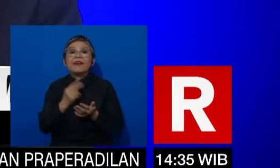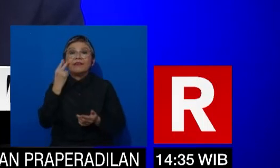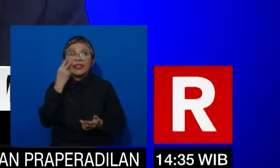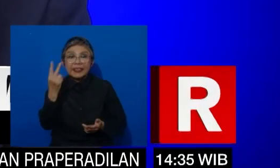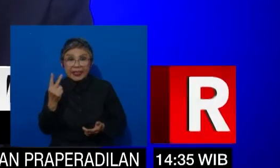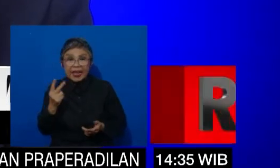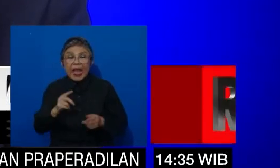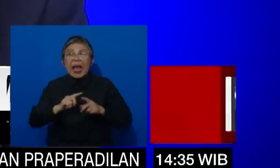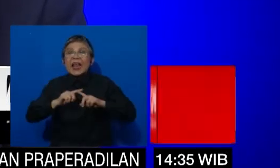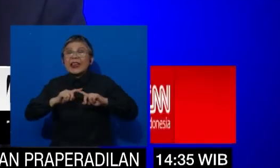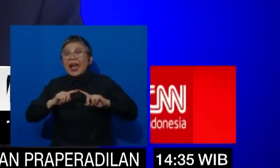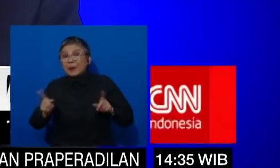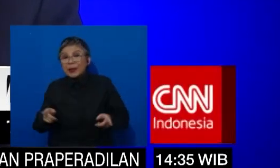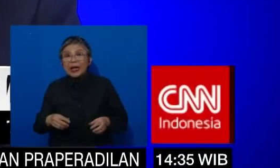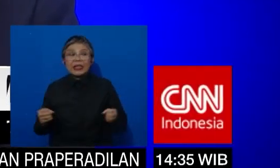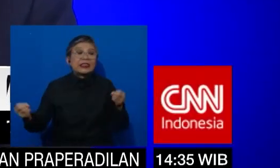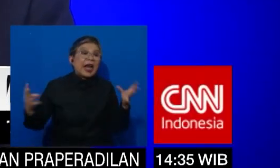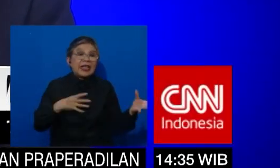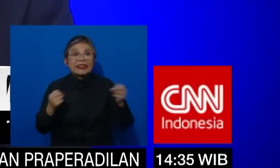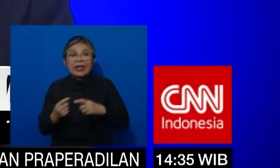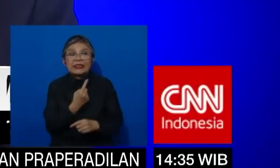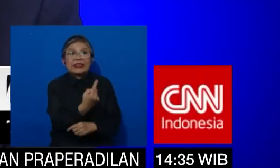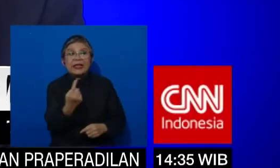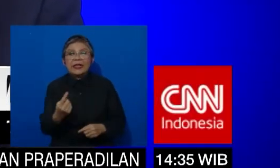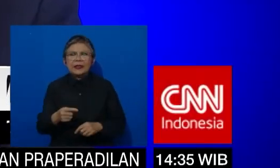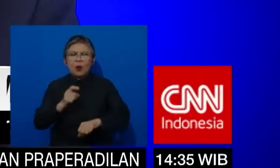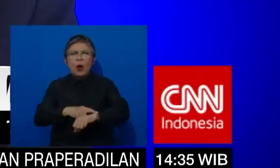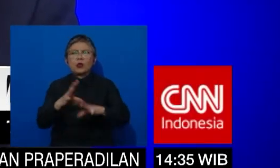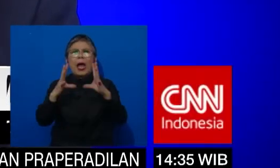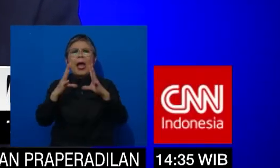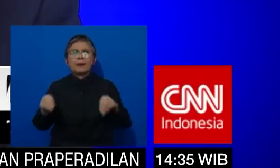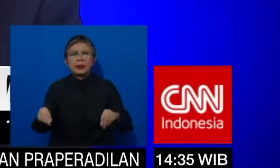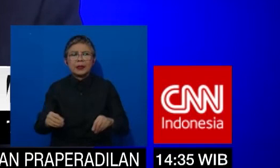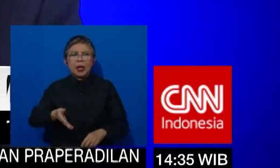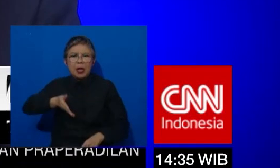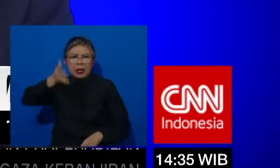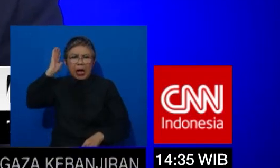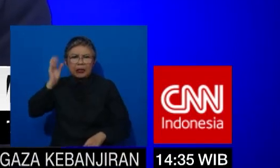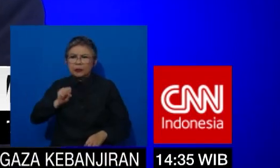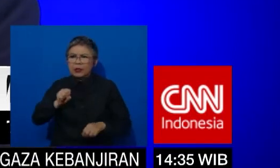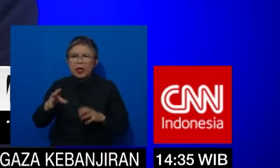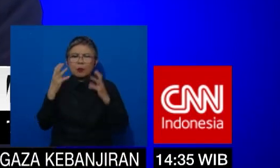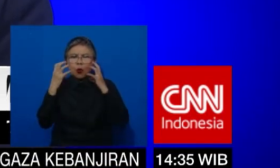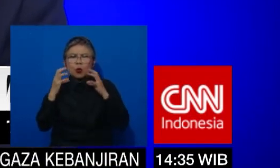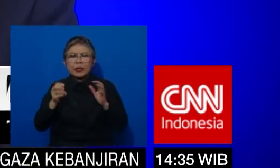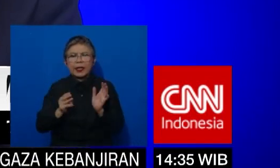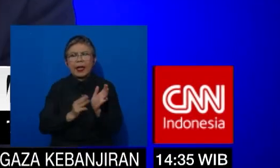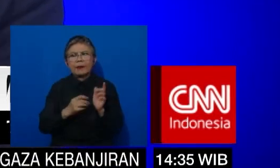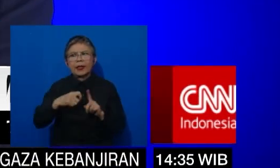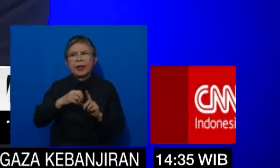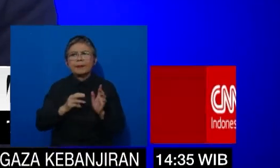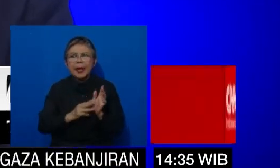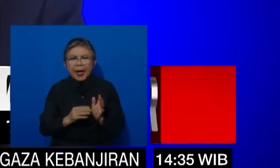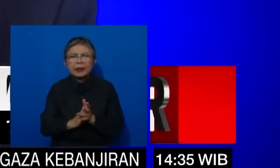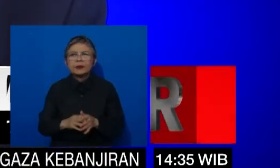serangan pribadi, yang terjadi adalah saling serang tuh. Ganjar menyerang Prabowo dengan kasus MK yang menjadi MK-MK gitu. Okay.